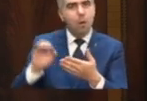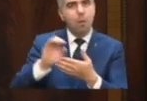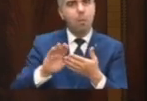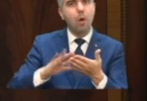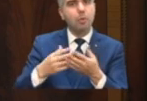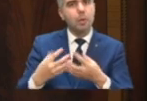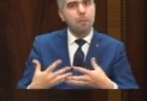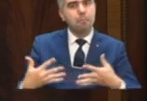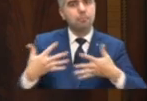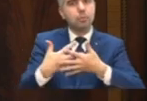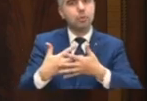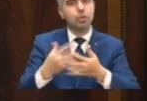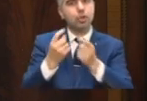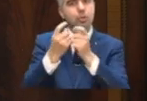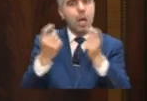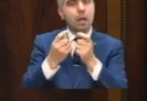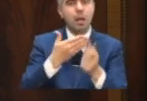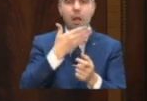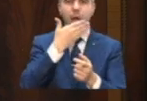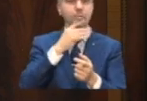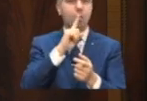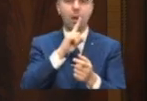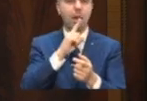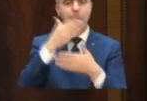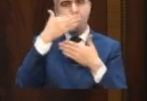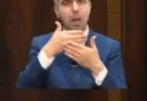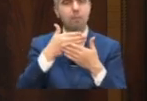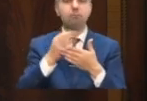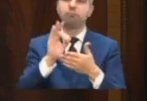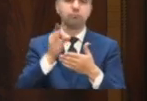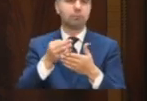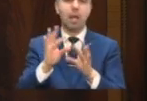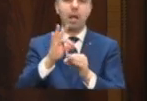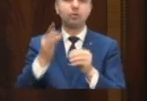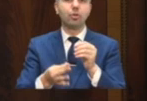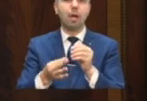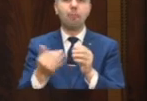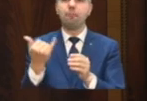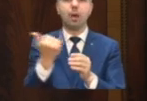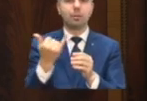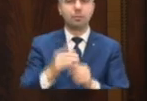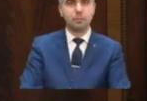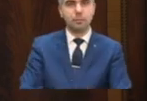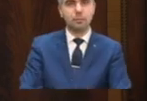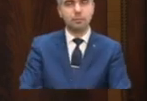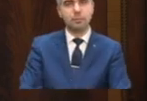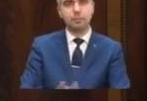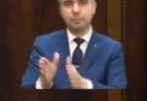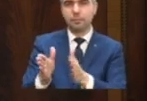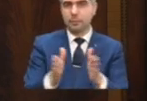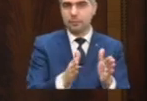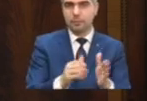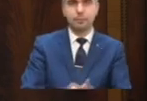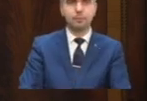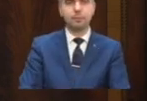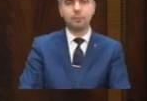معهم مستثمرين آخرين. الحمد لله في بلادنا هذا الشيء ما كاينش وكيعطي نتائج إيجابية. إلا نشوفوا قطاع